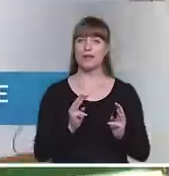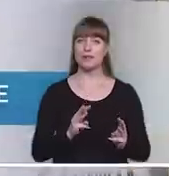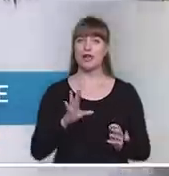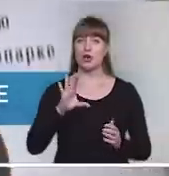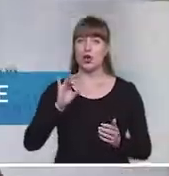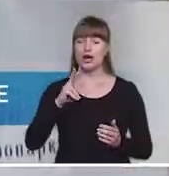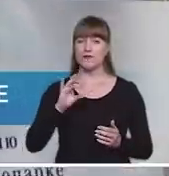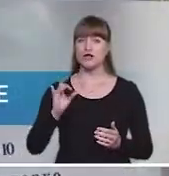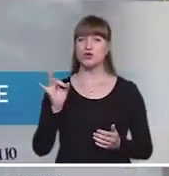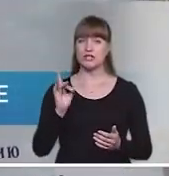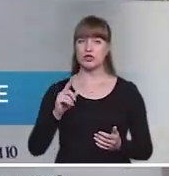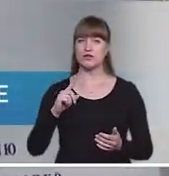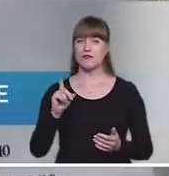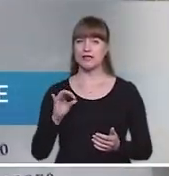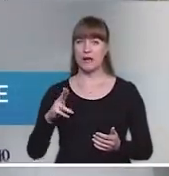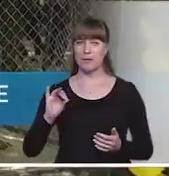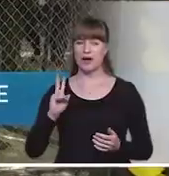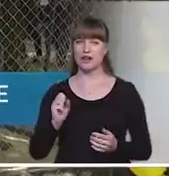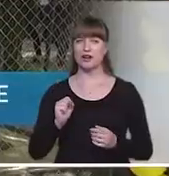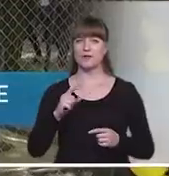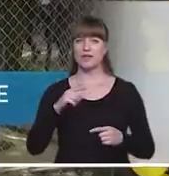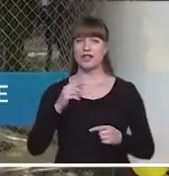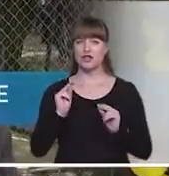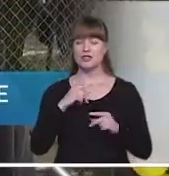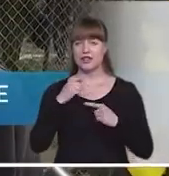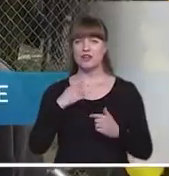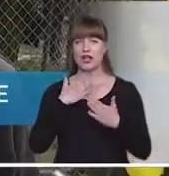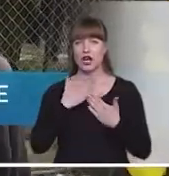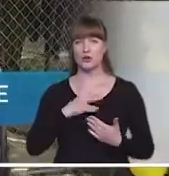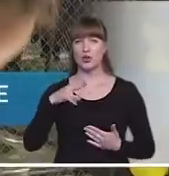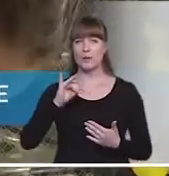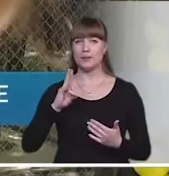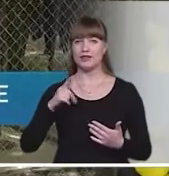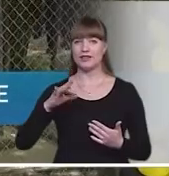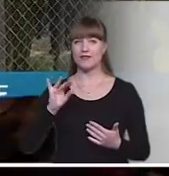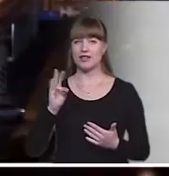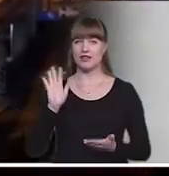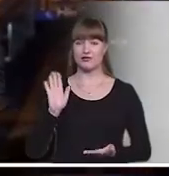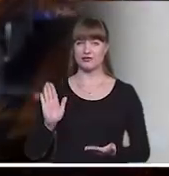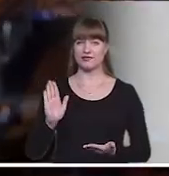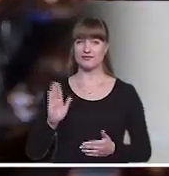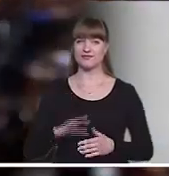львицу из ростовского зоопарка. Стыдно говорить, не очень люблю пингвинов.